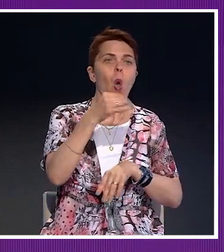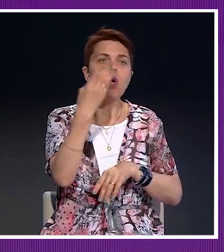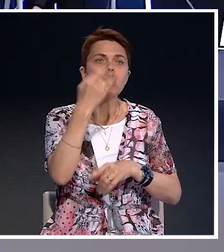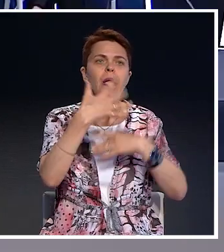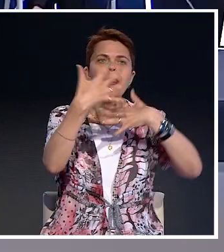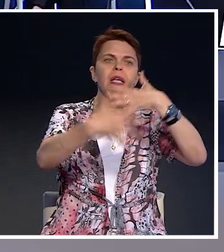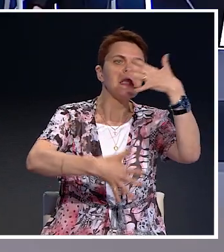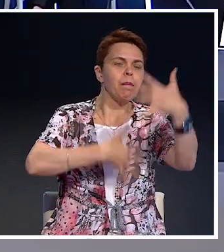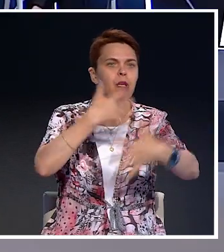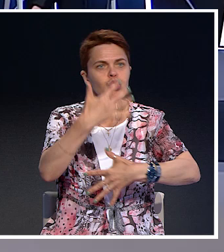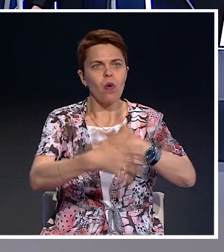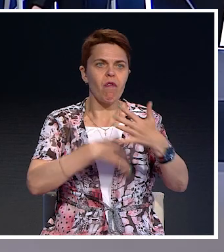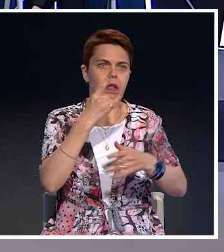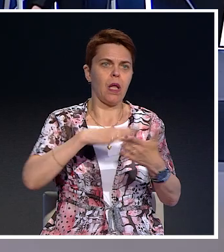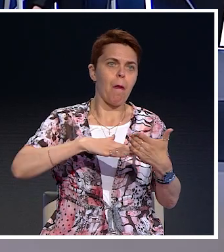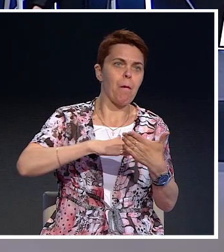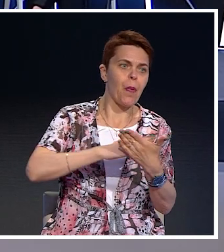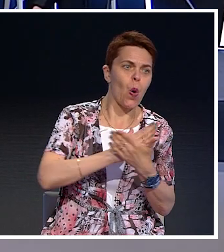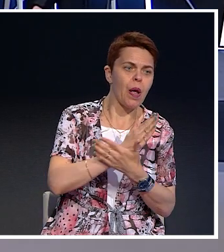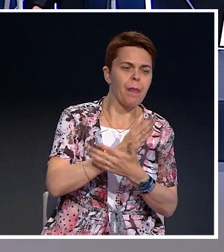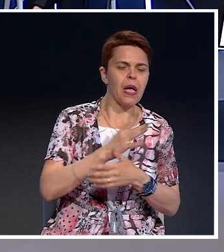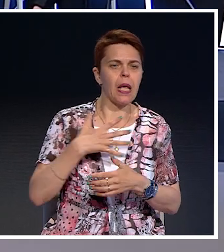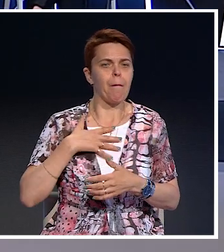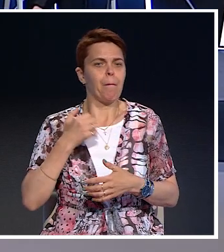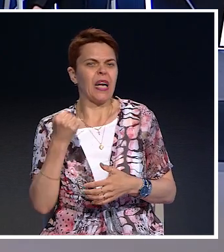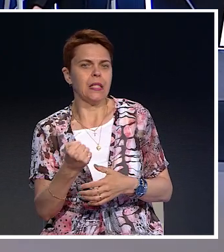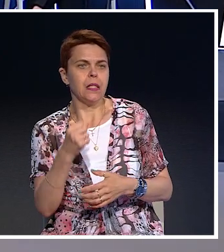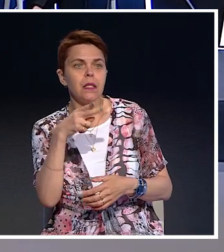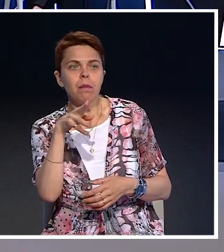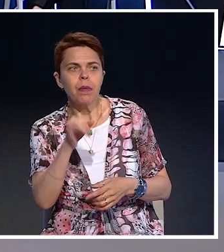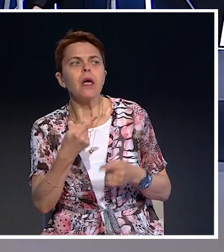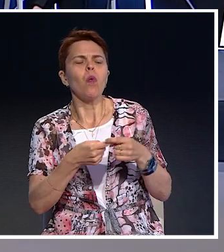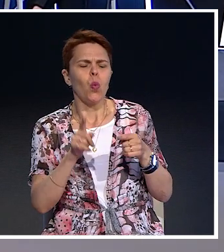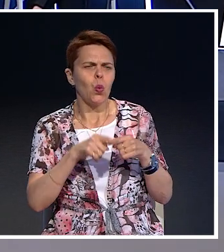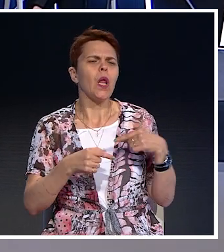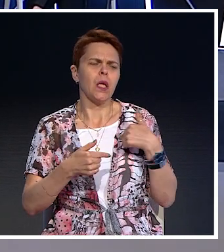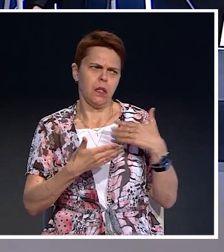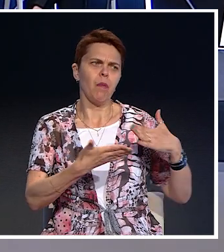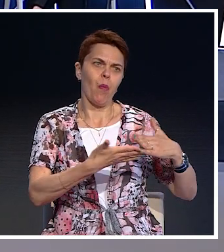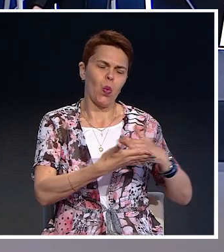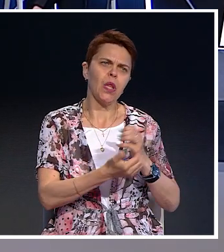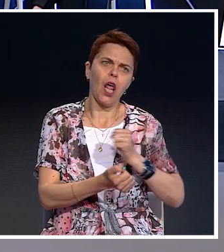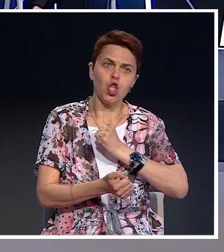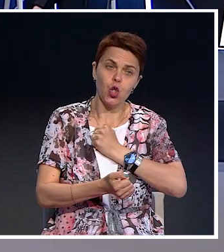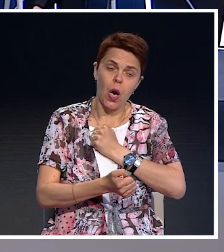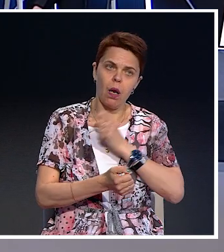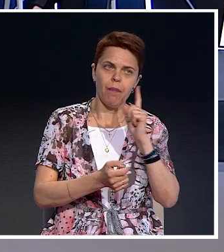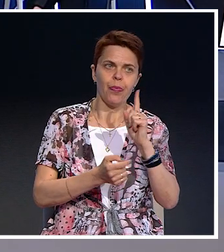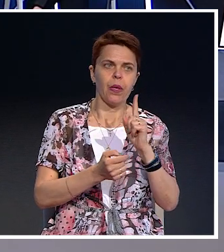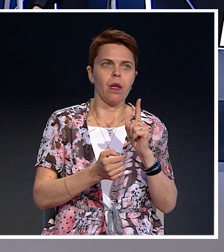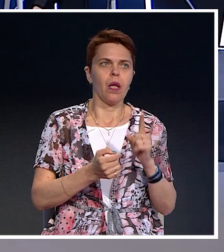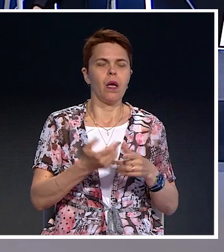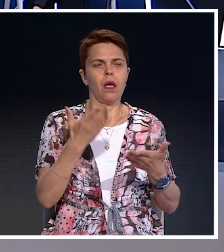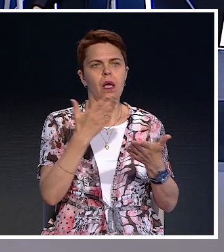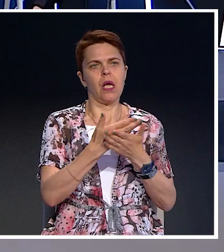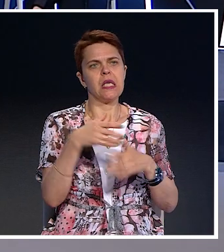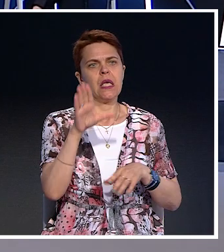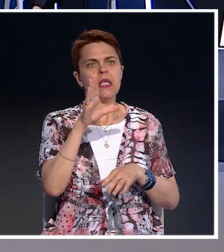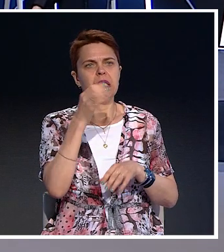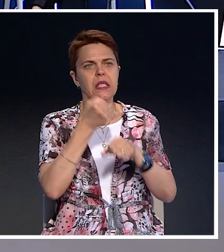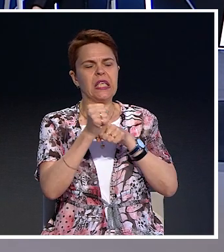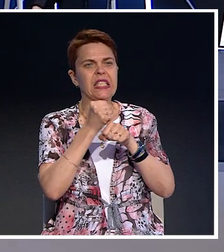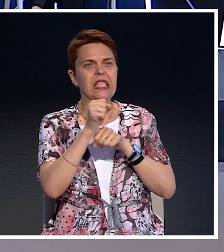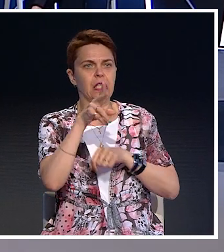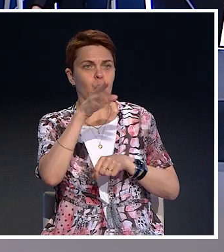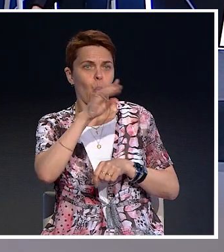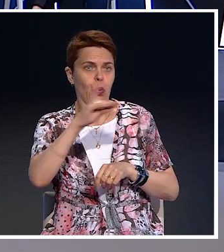не змішувати політику і там принципи рівності. На жаль, у нас політика досі лишається сексистською.